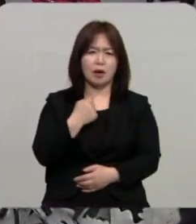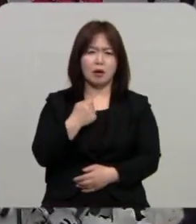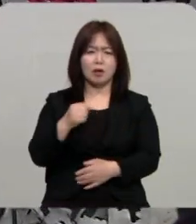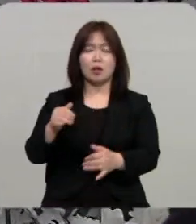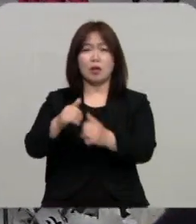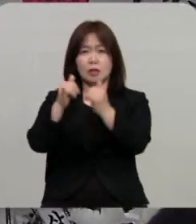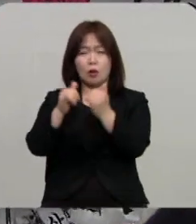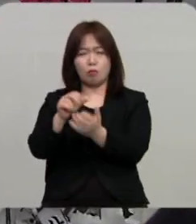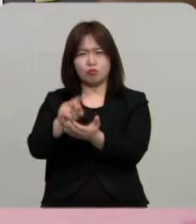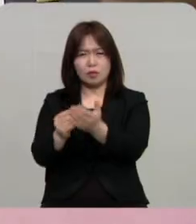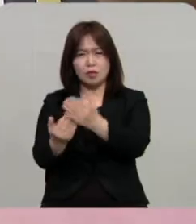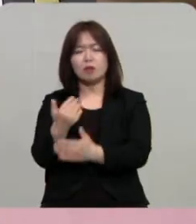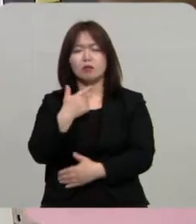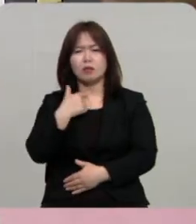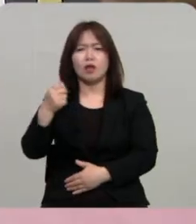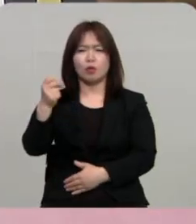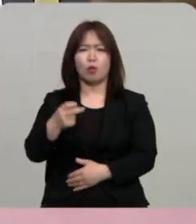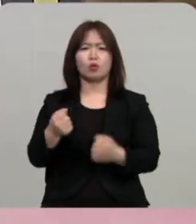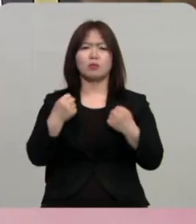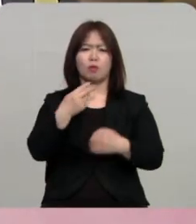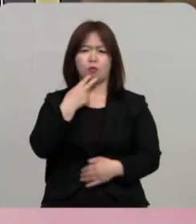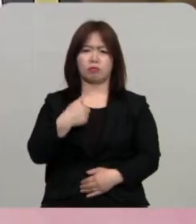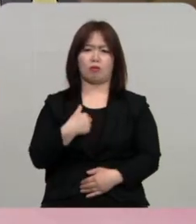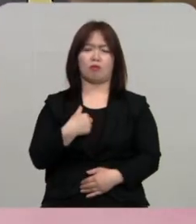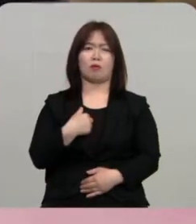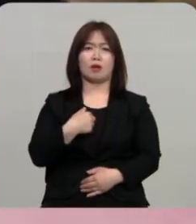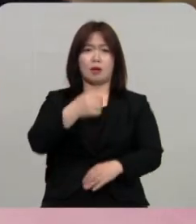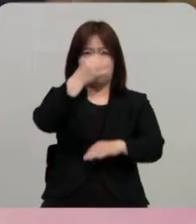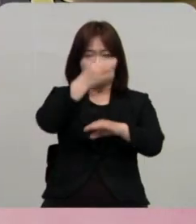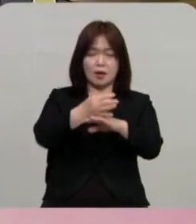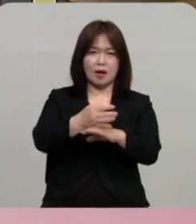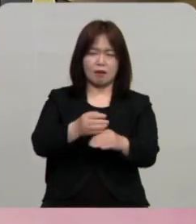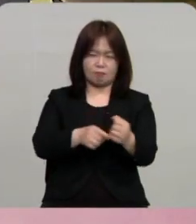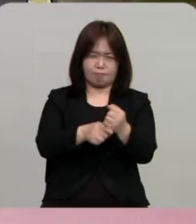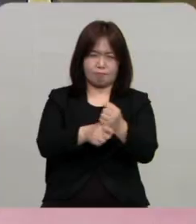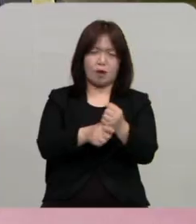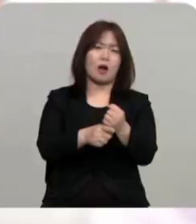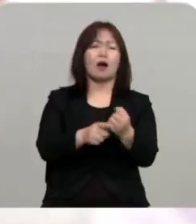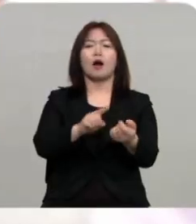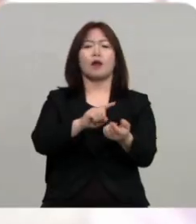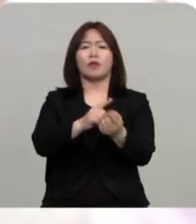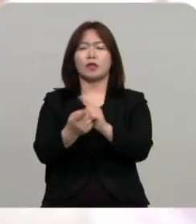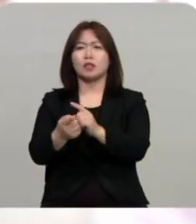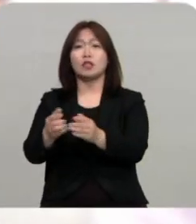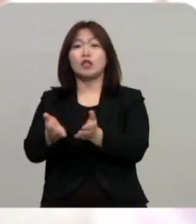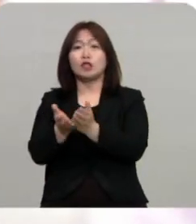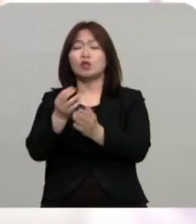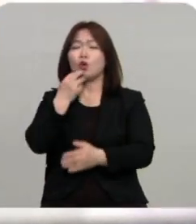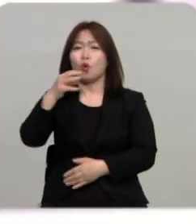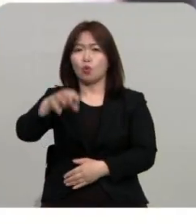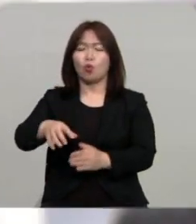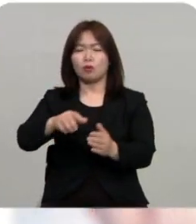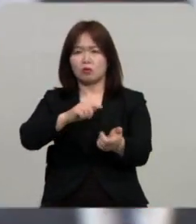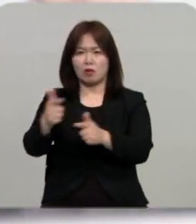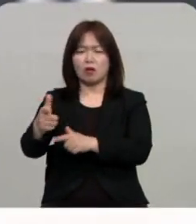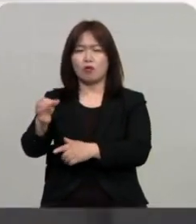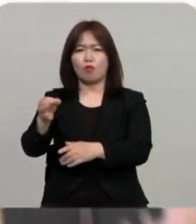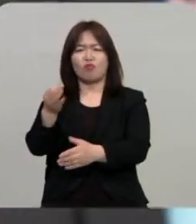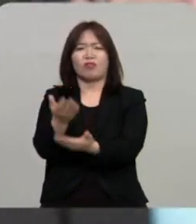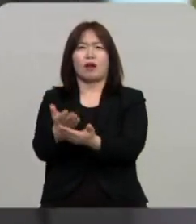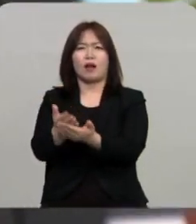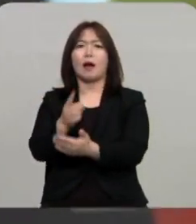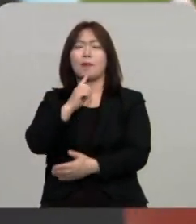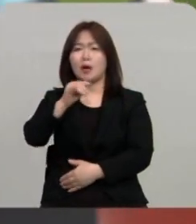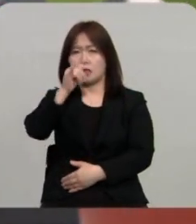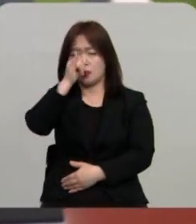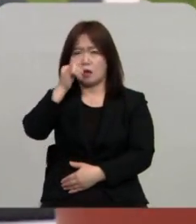무력한 우리 사회. 사과와 진상규명 대신 서울시가 최근 분향소를 두고 수천만 원의 변상금을 물렸다는